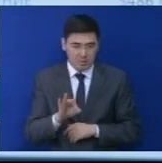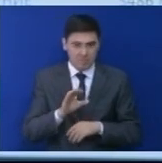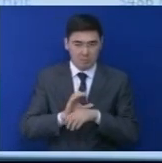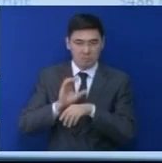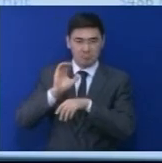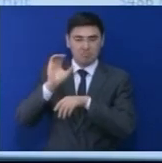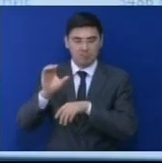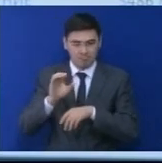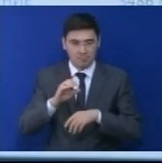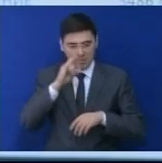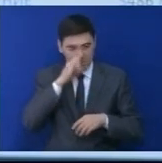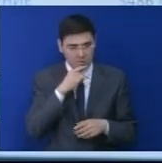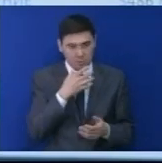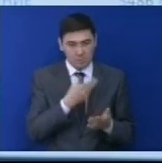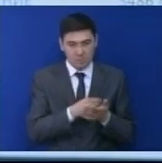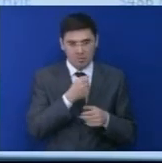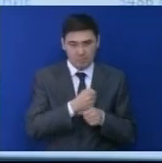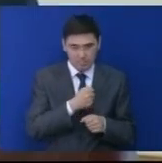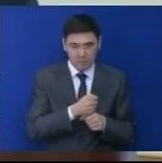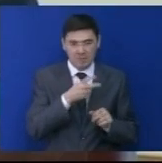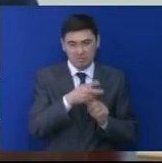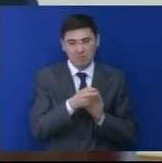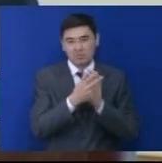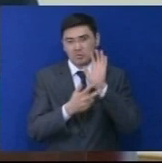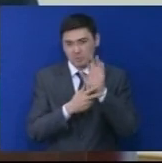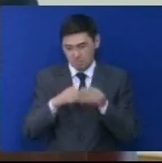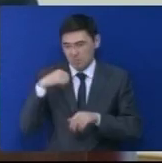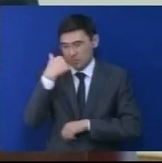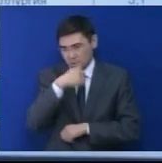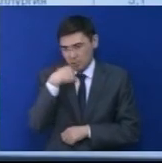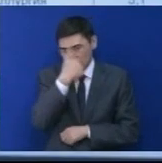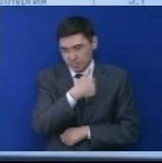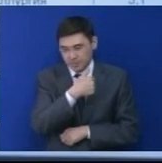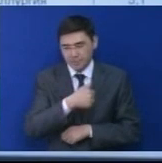экспорта казахстанских обработанных товаров 2018 года.